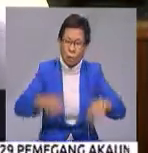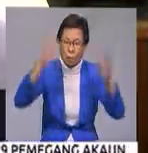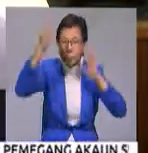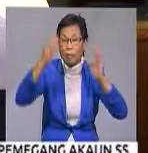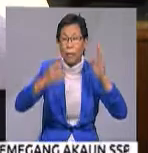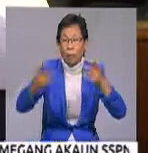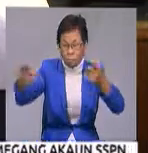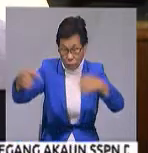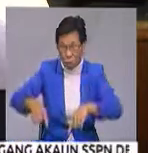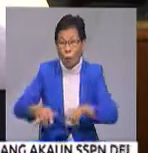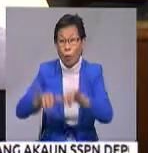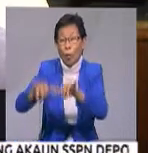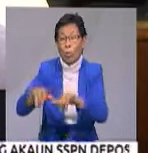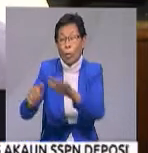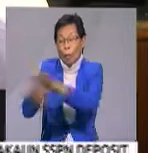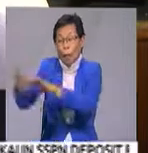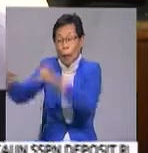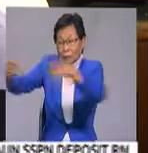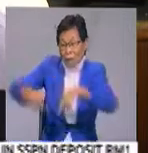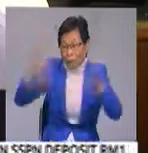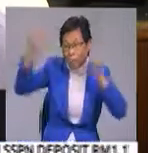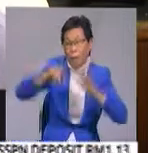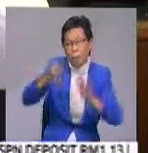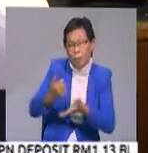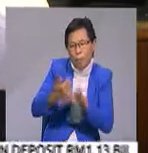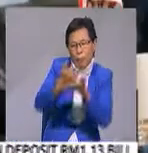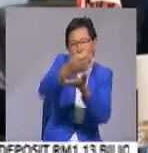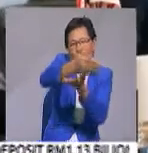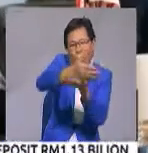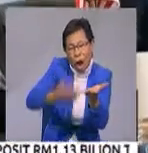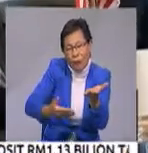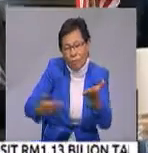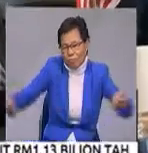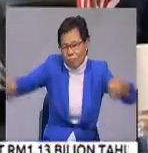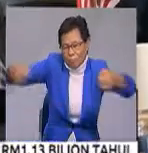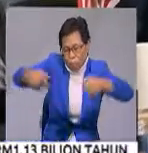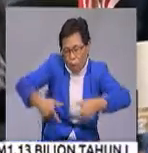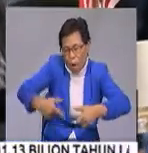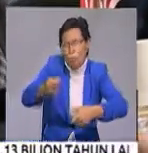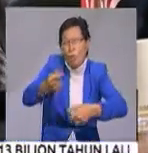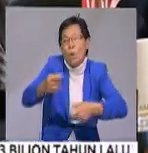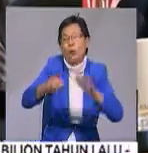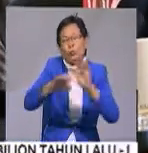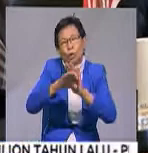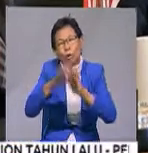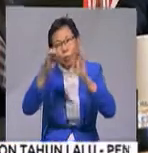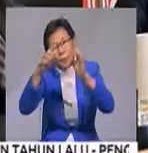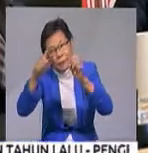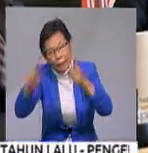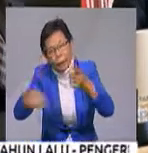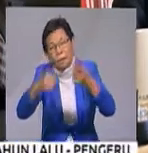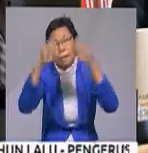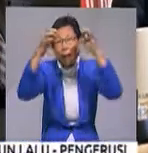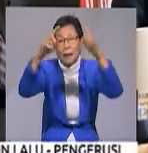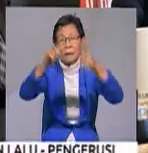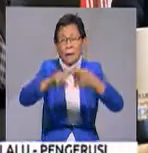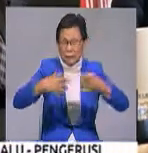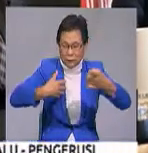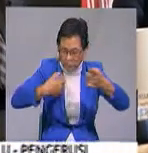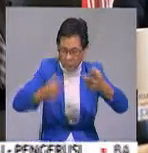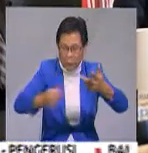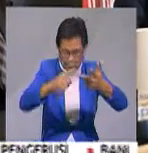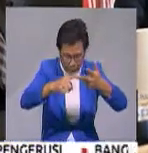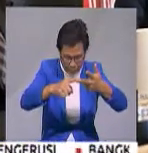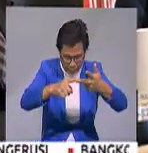harus membantu dari segi menanggung sebahagian kos-kos macam soal pendidikan, soal